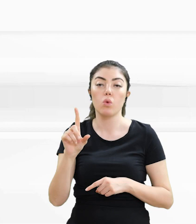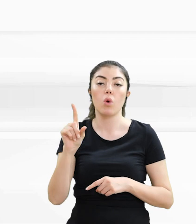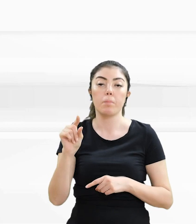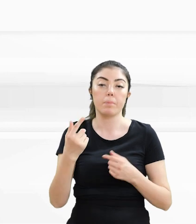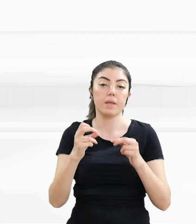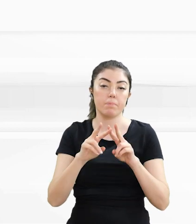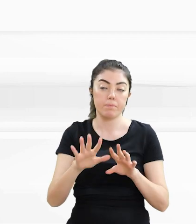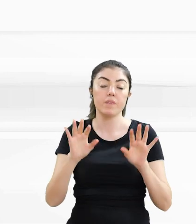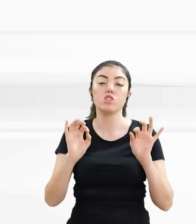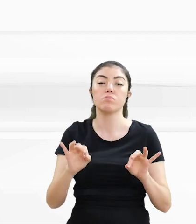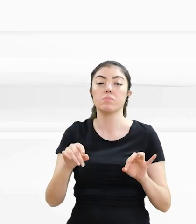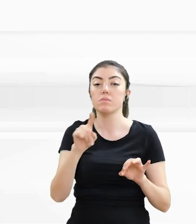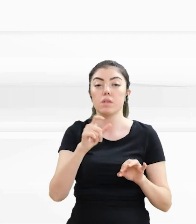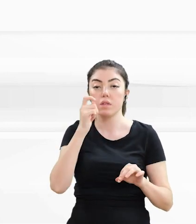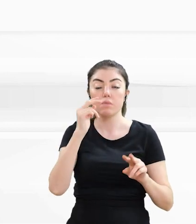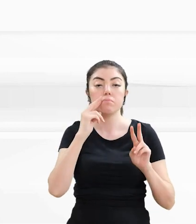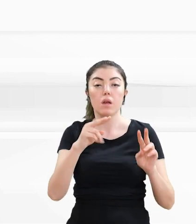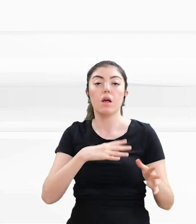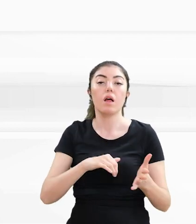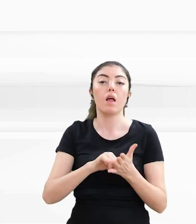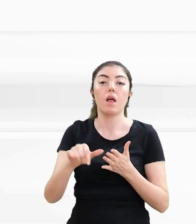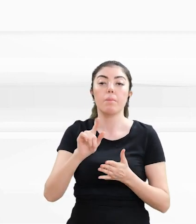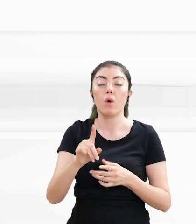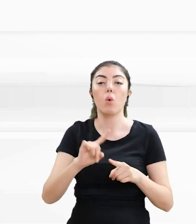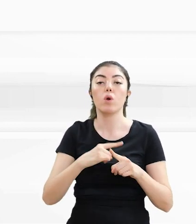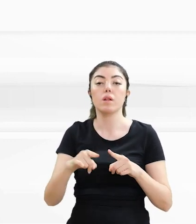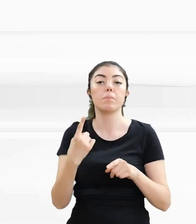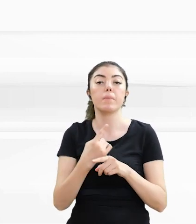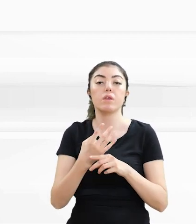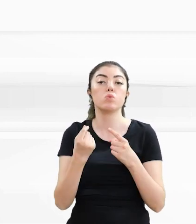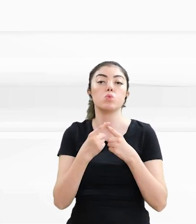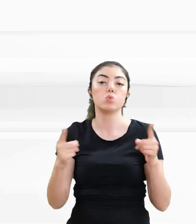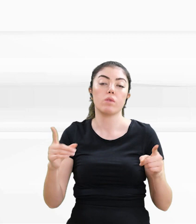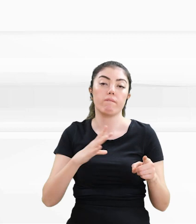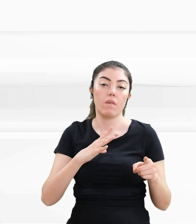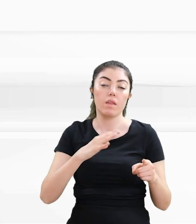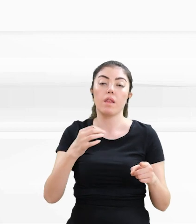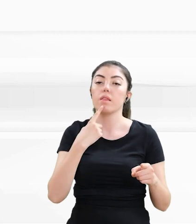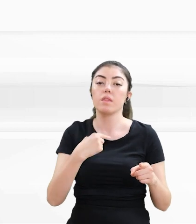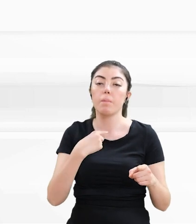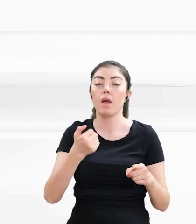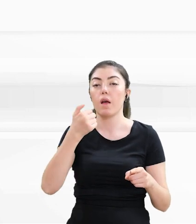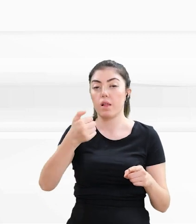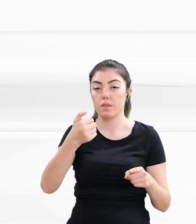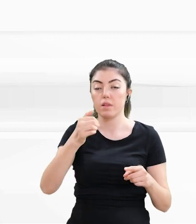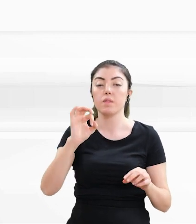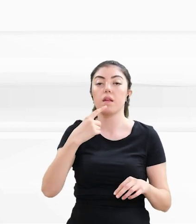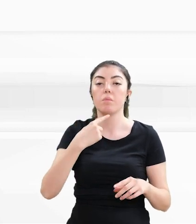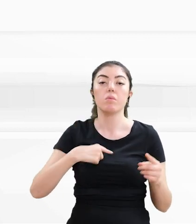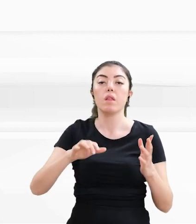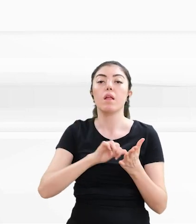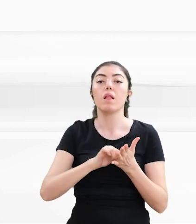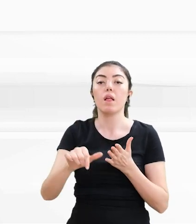10 10 Evet şimdi dikkat ederseniz hepsinde ortak bir uzunluk geldi O da nedir altı